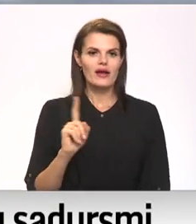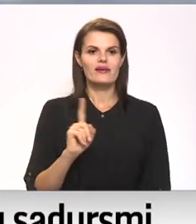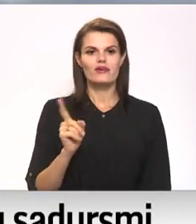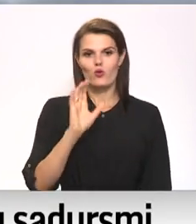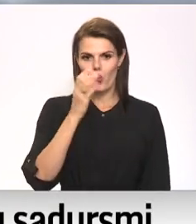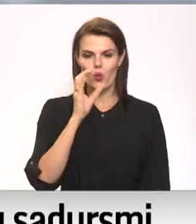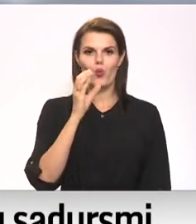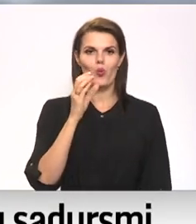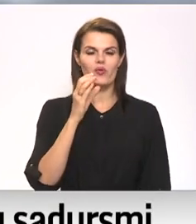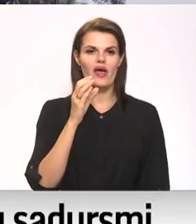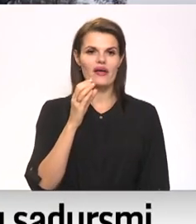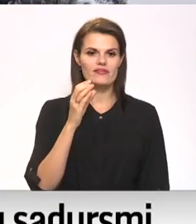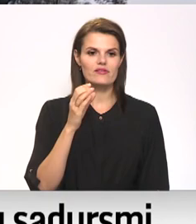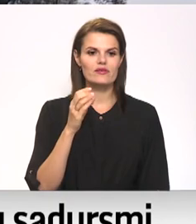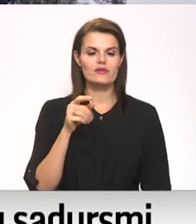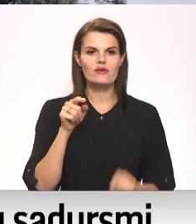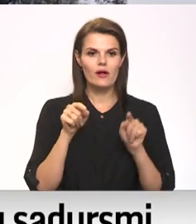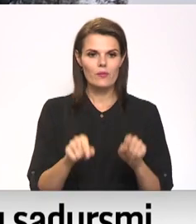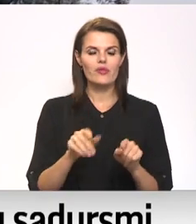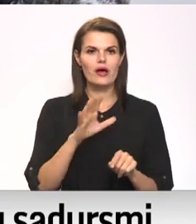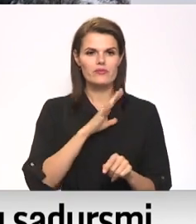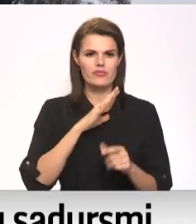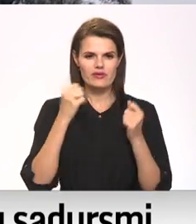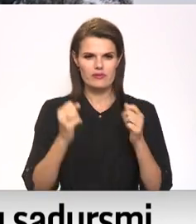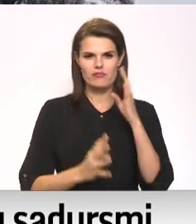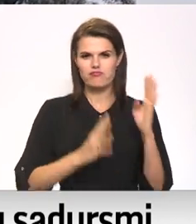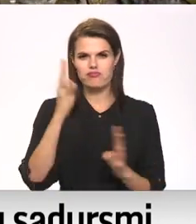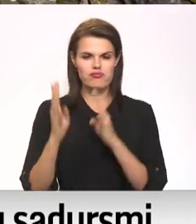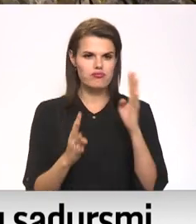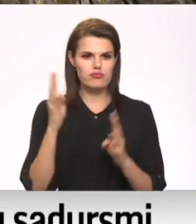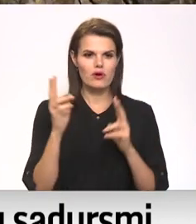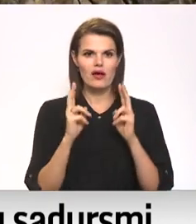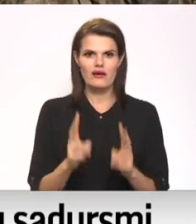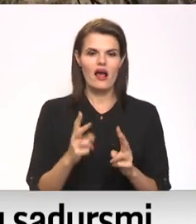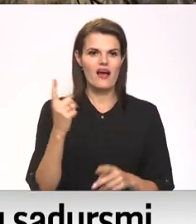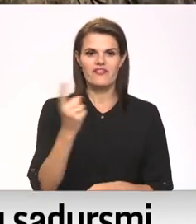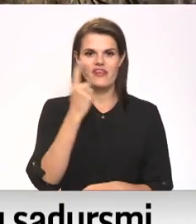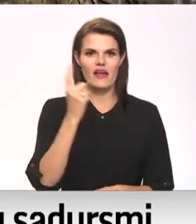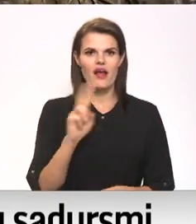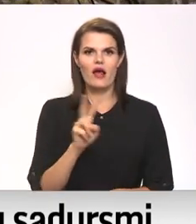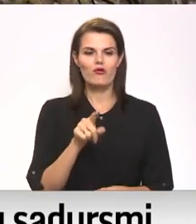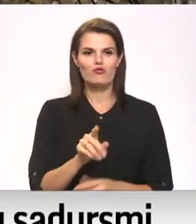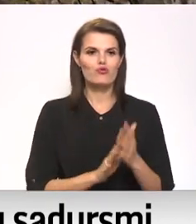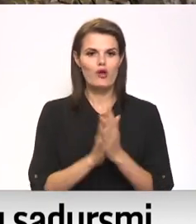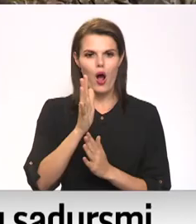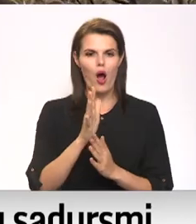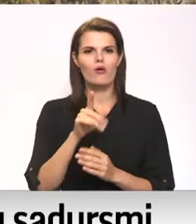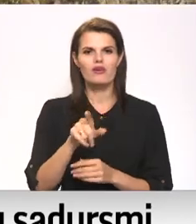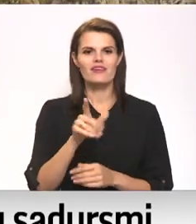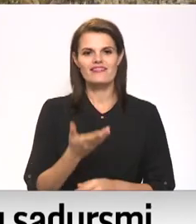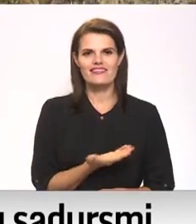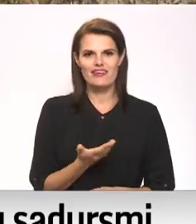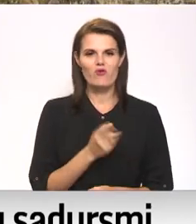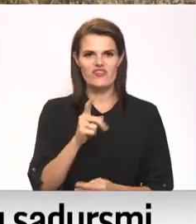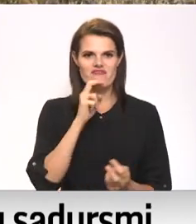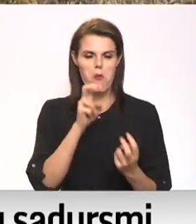upe ir ūdens iekšā. Flora fauna bija tāda izveidojusies, ka tur vienīgā fauna bija bebri un bebru